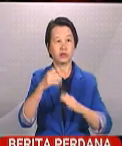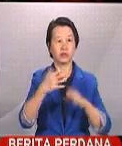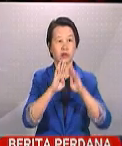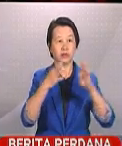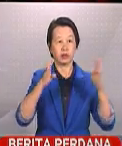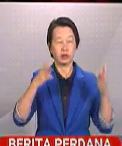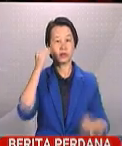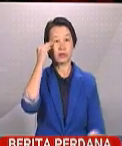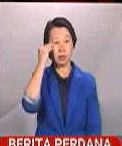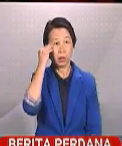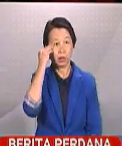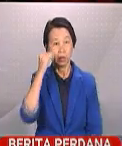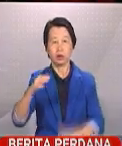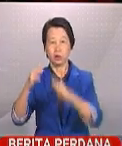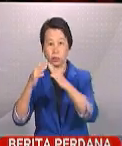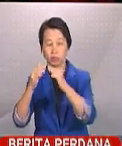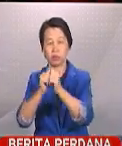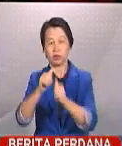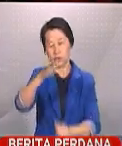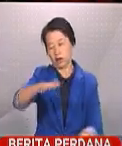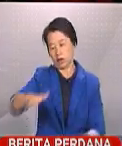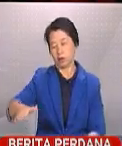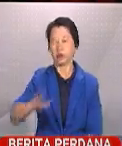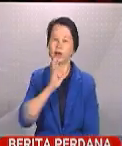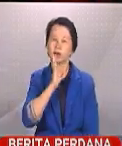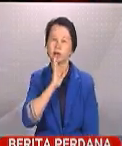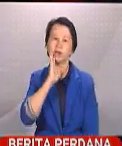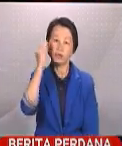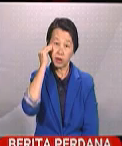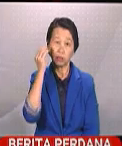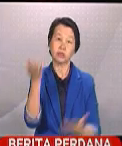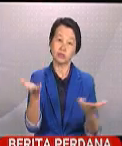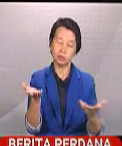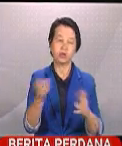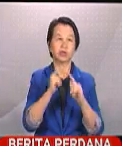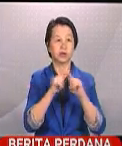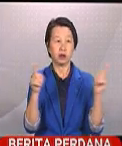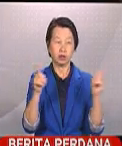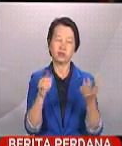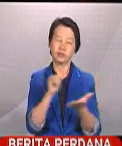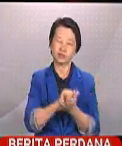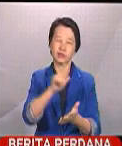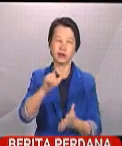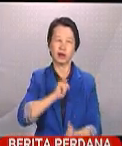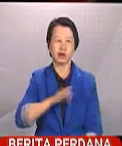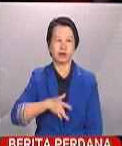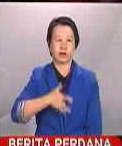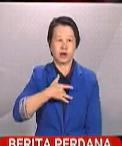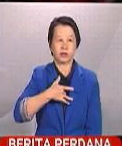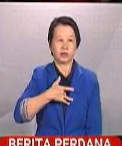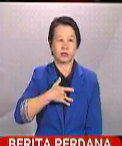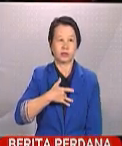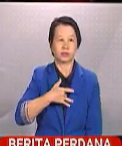Melayu. Kat rumah pun dengan adik-adik, dengan abang pun bahasa Melayu juga. Tapi itulah, saya rasa macam